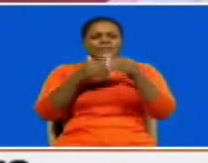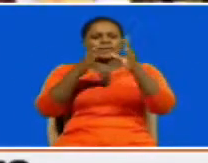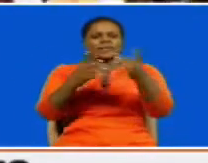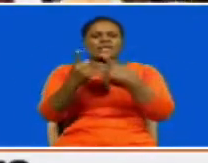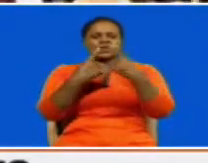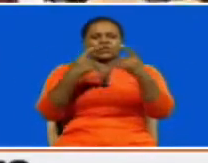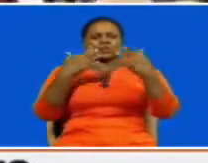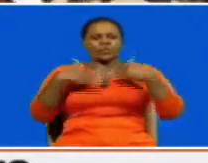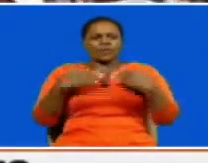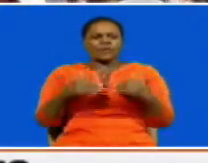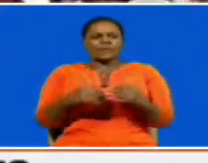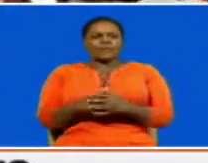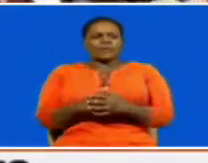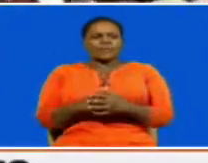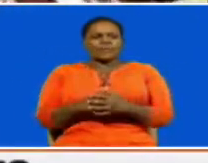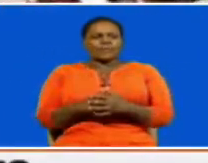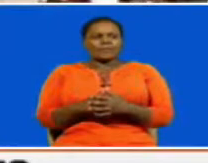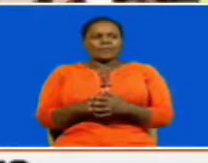to his